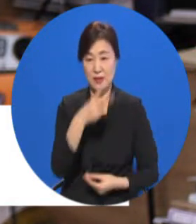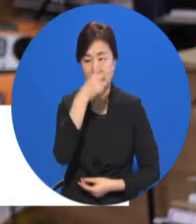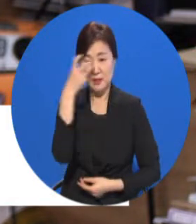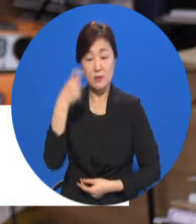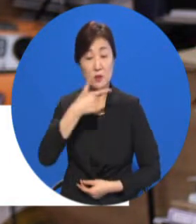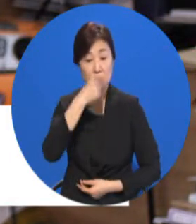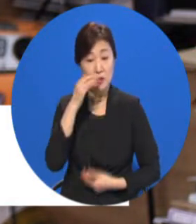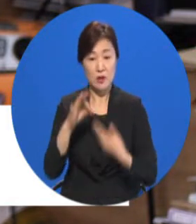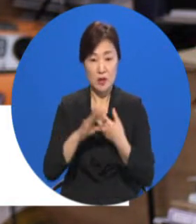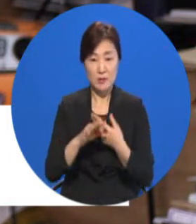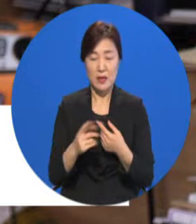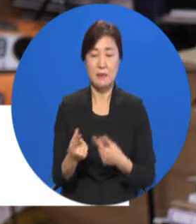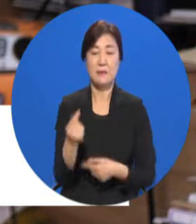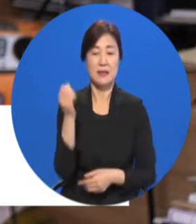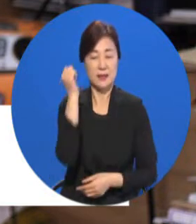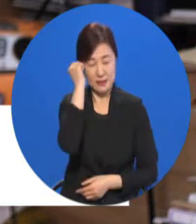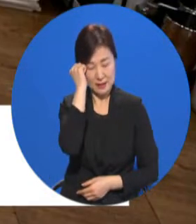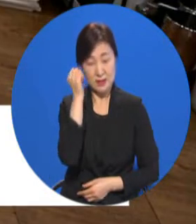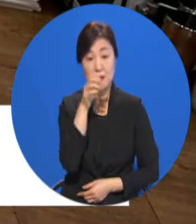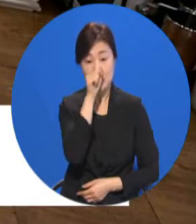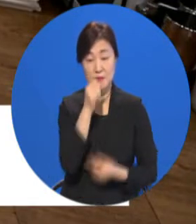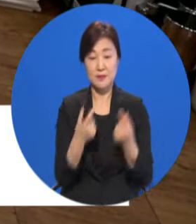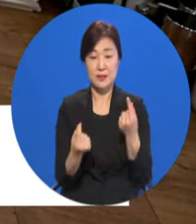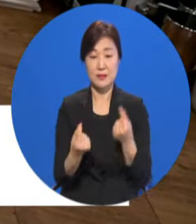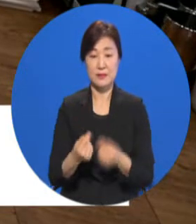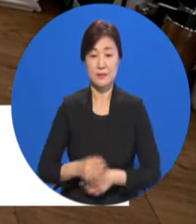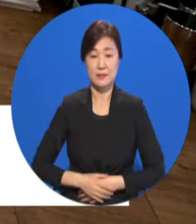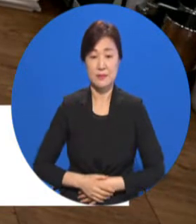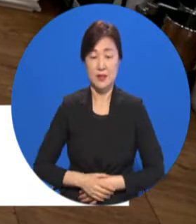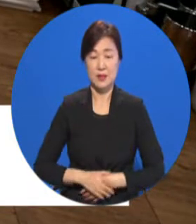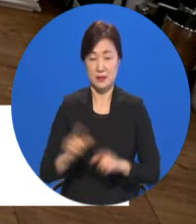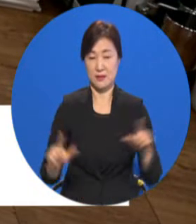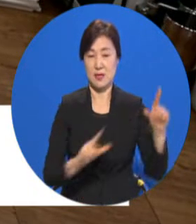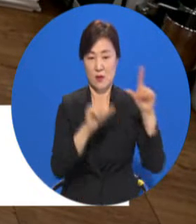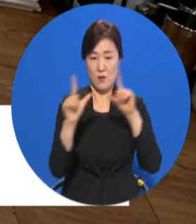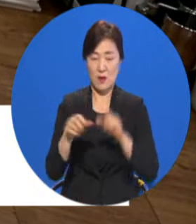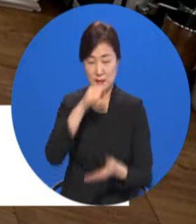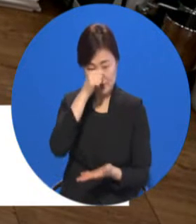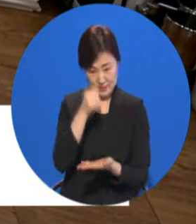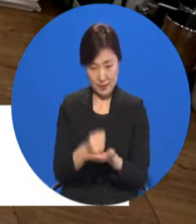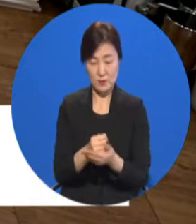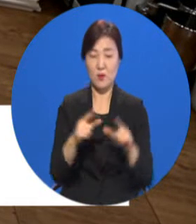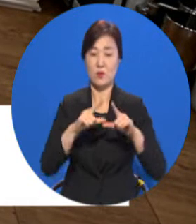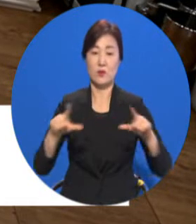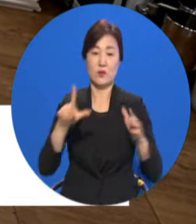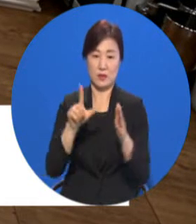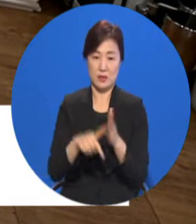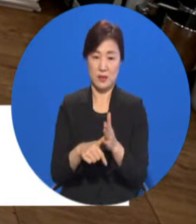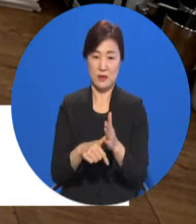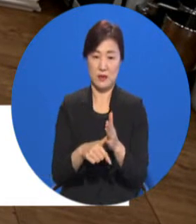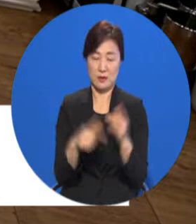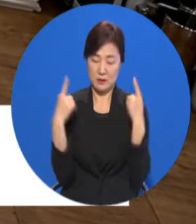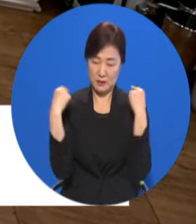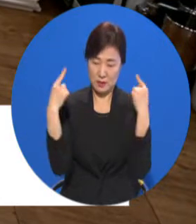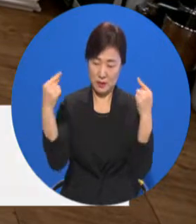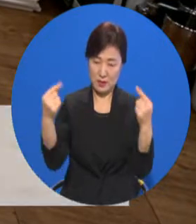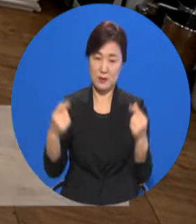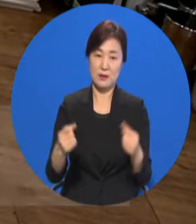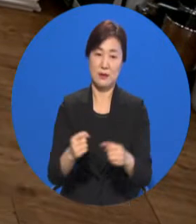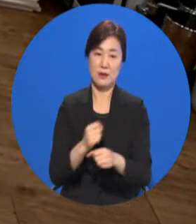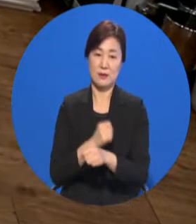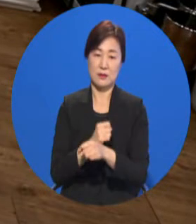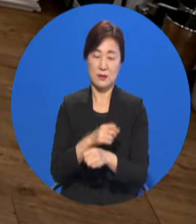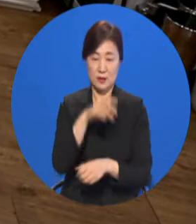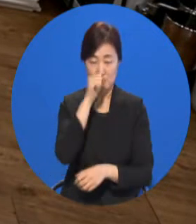그러면은 조금 일찍 숙면을 취하고 그래서 생활을 조금 정상적으로 하는 게 오히려 구체적인